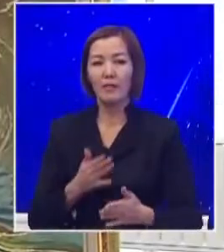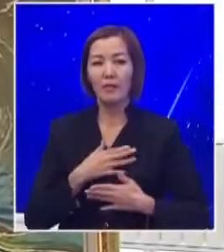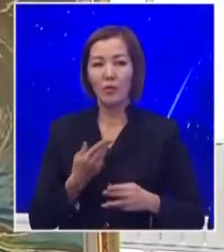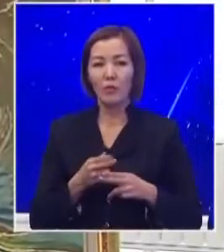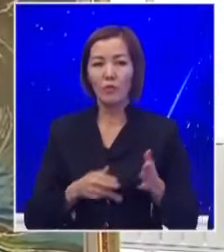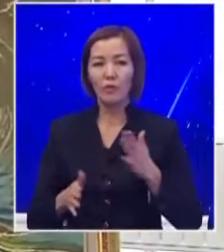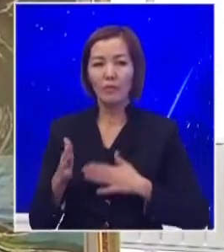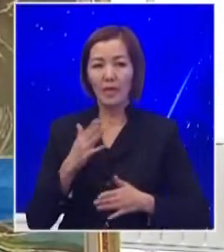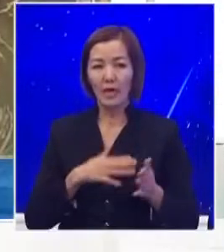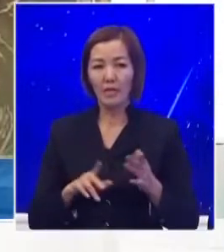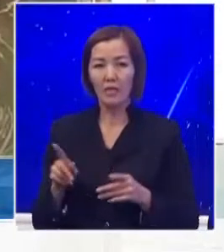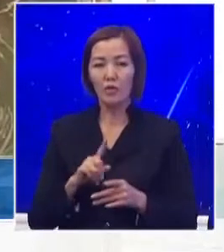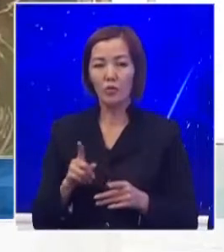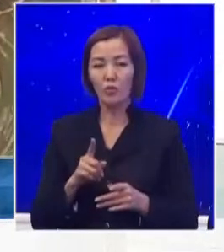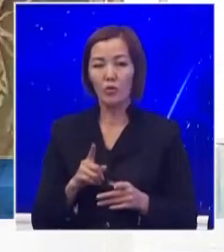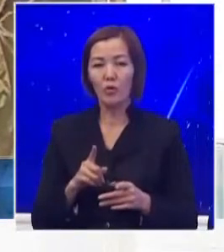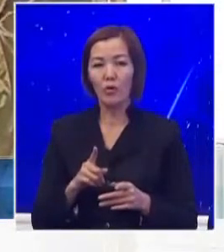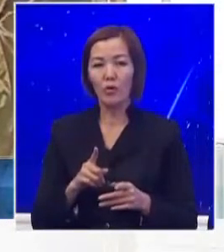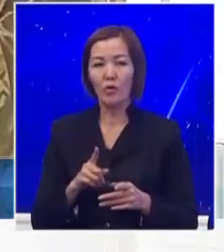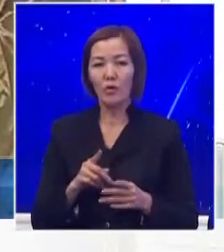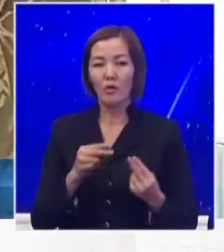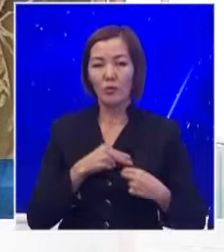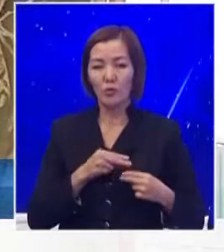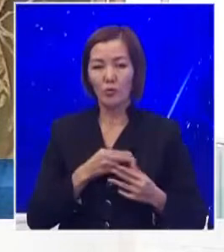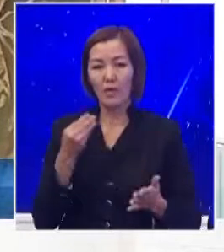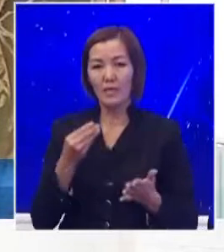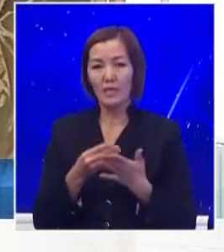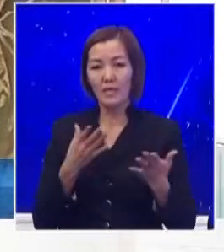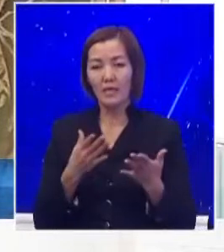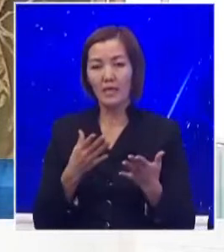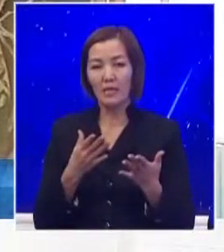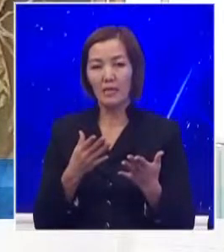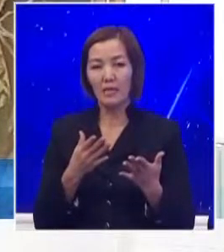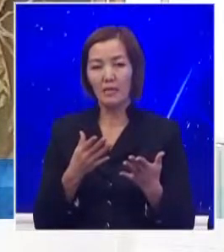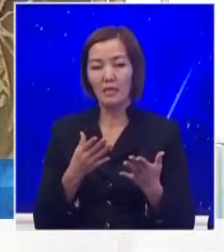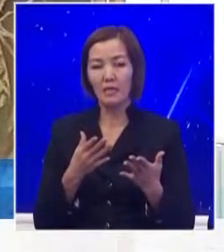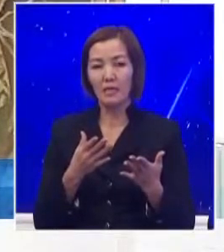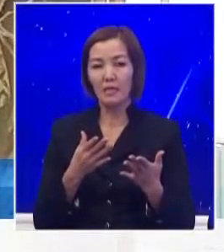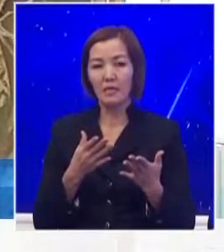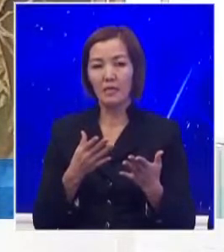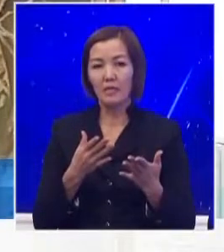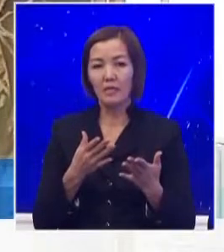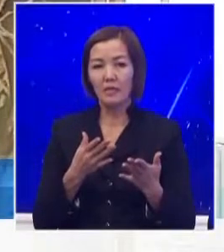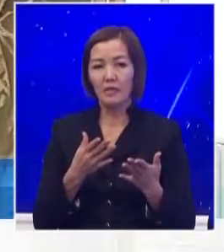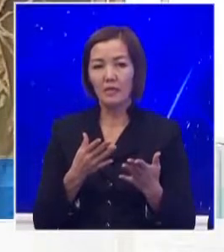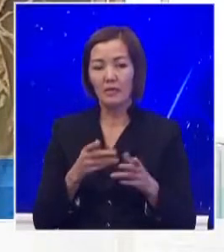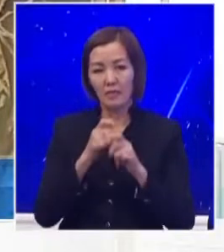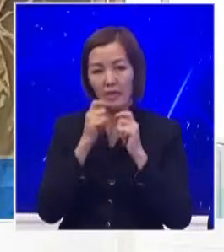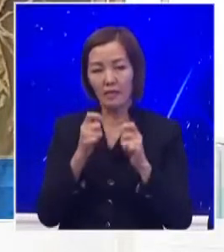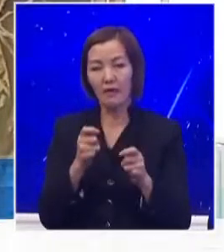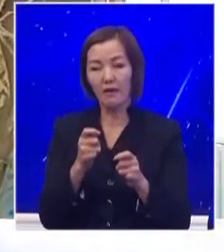день в свое время мой труд сегодня был отмечен замечательной